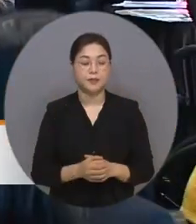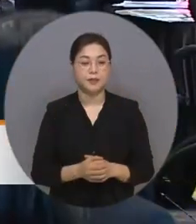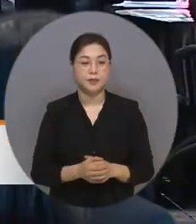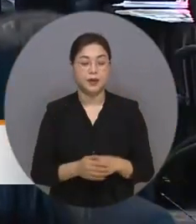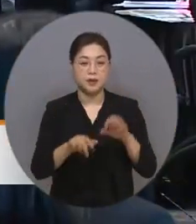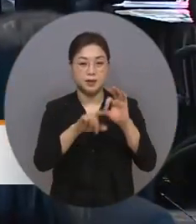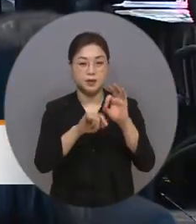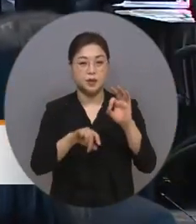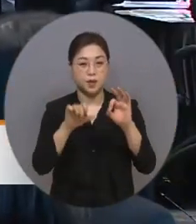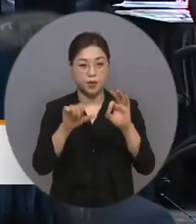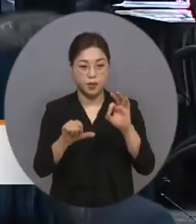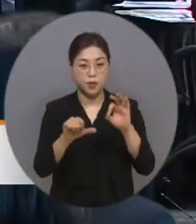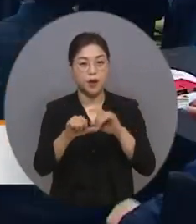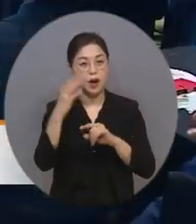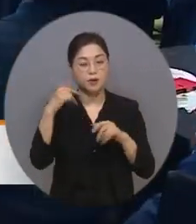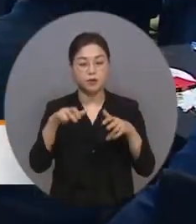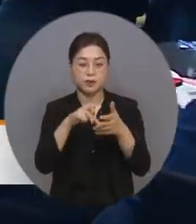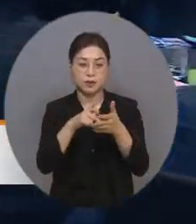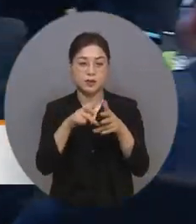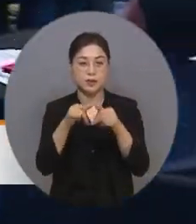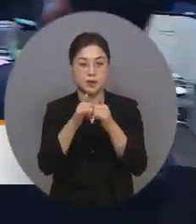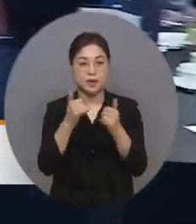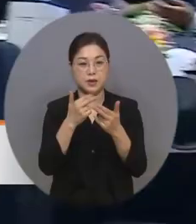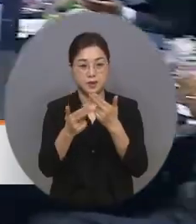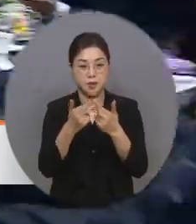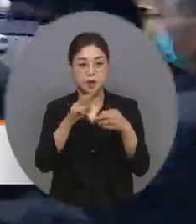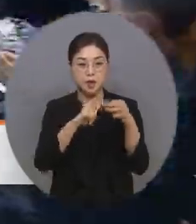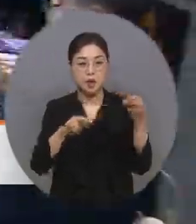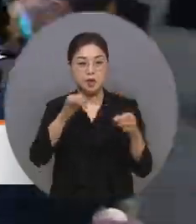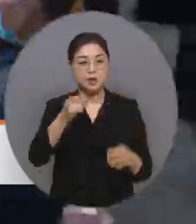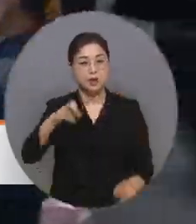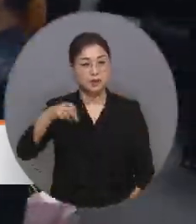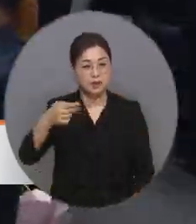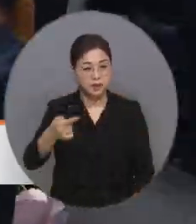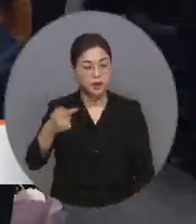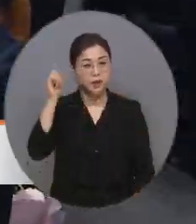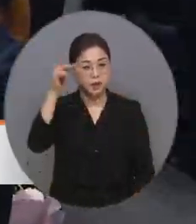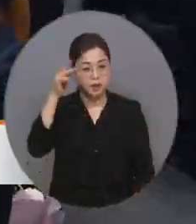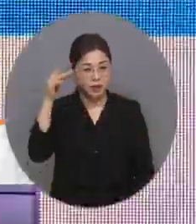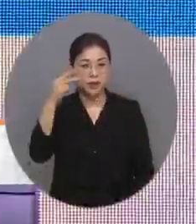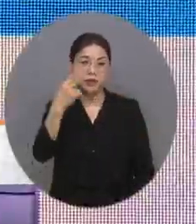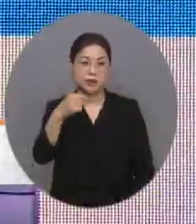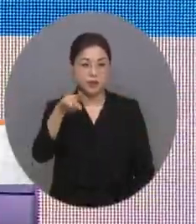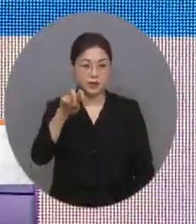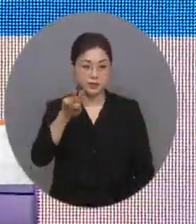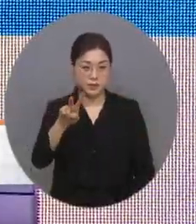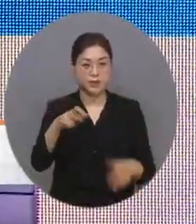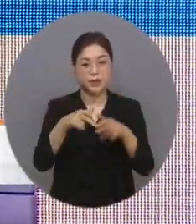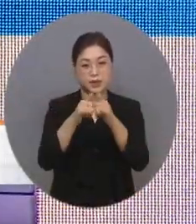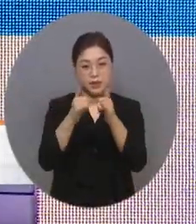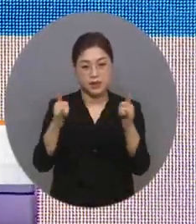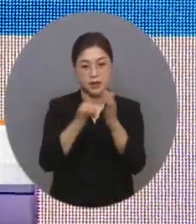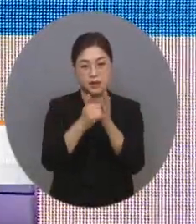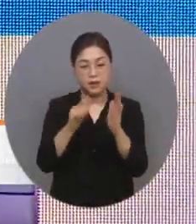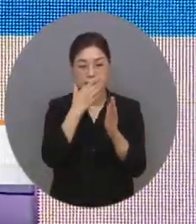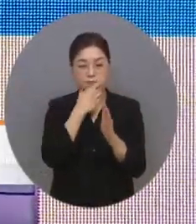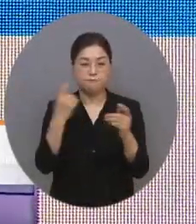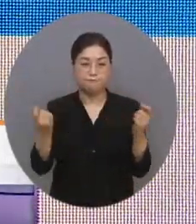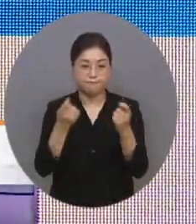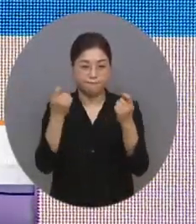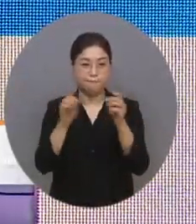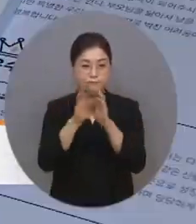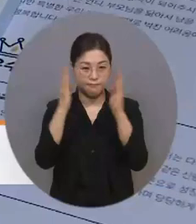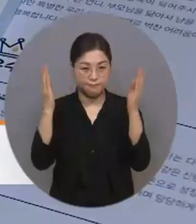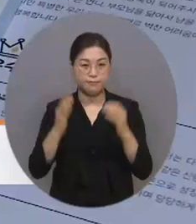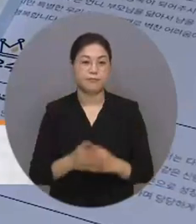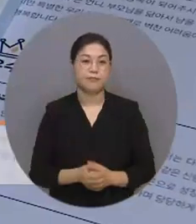5일 한국지체장애인협회는 여의도 글래드호텔 볼룸홀에서 2022년 장애인 가족 행복 페스티벌을